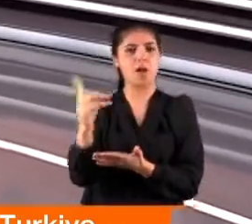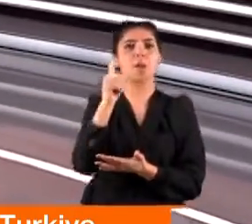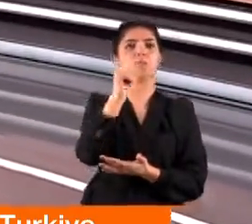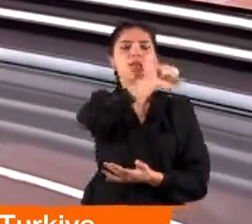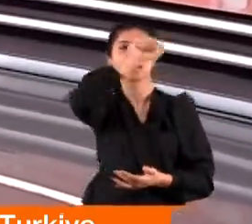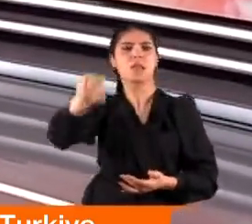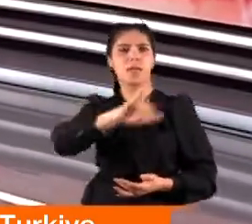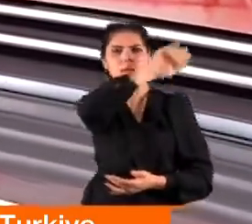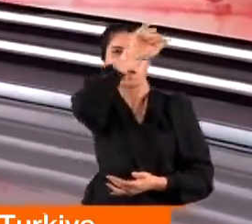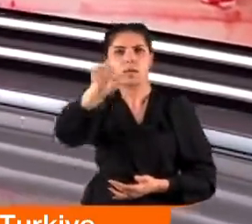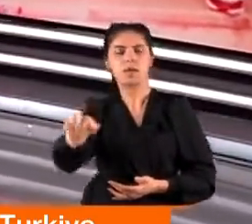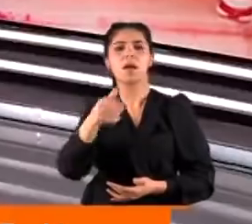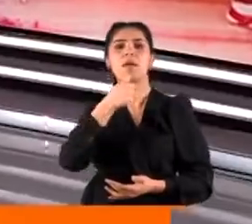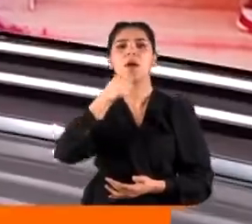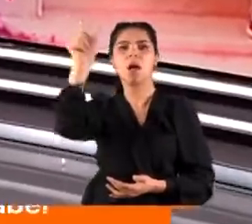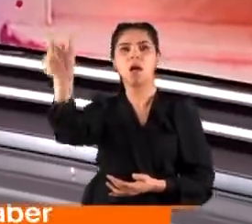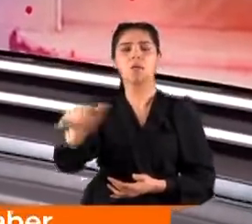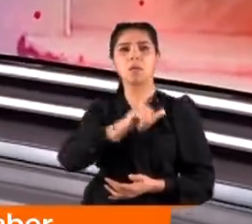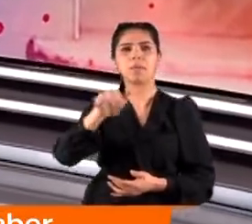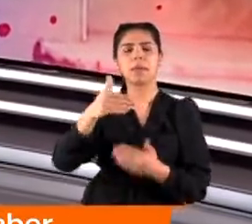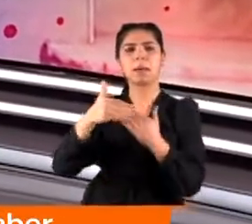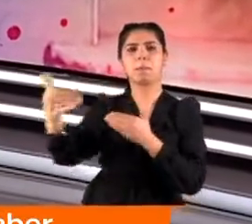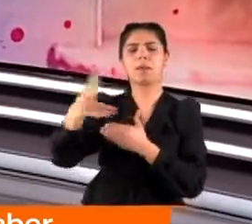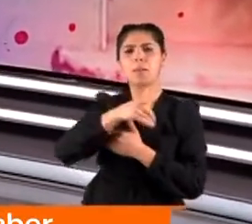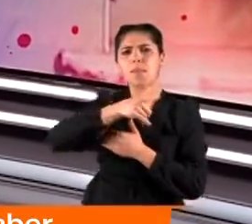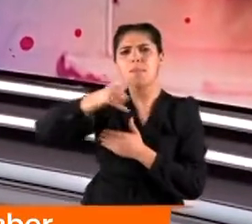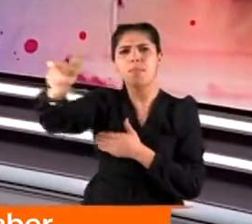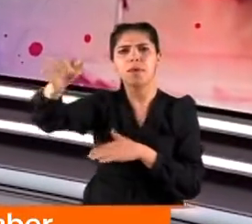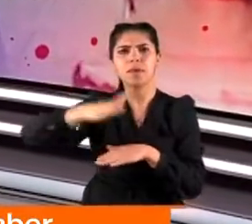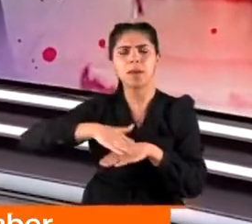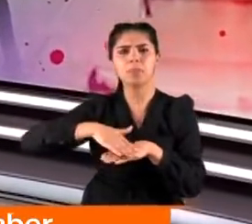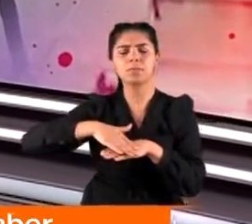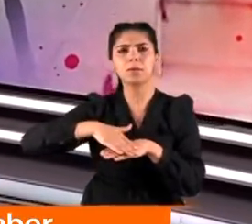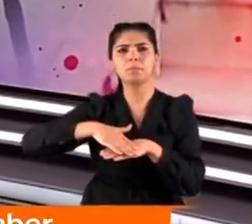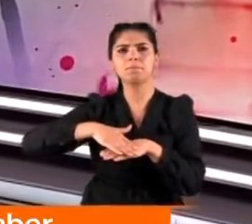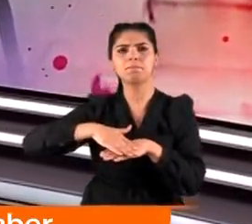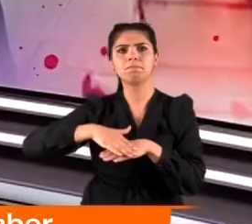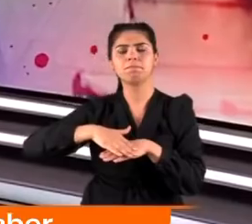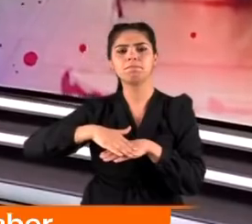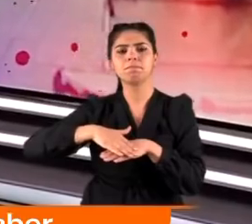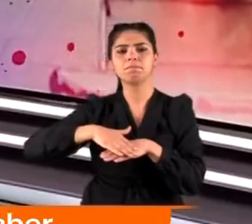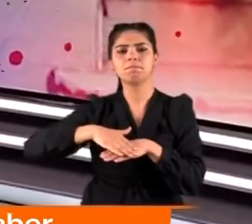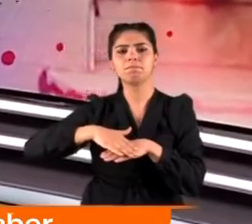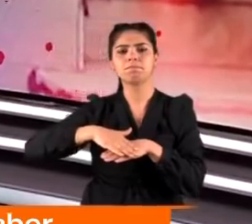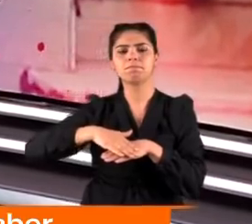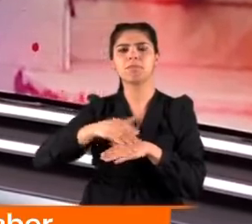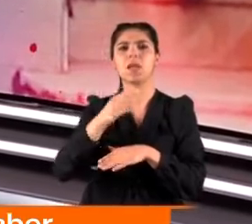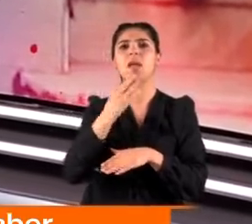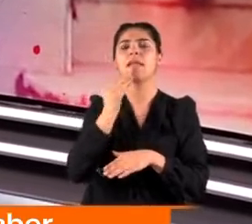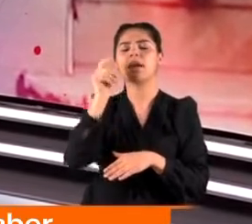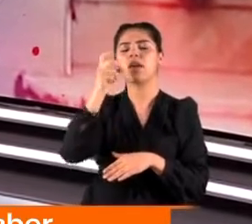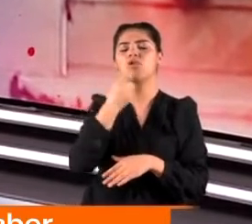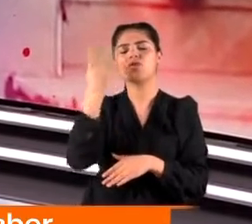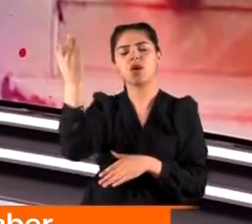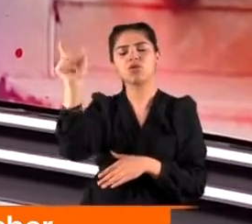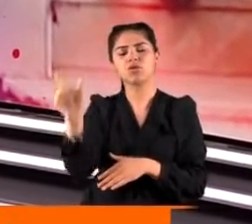yaklaşan saldırgan, direksiyon başındaki genci yakın mesafeden kurşun yavruna tuttu. Duman, maalesef genç yaşta